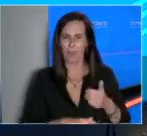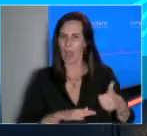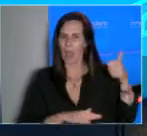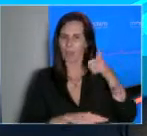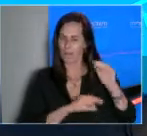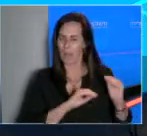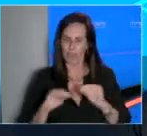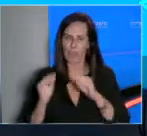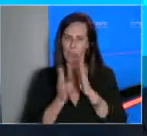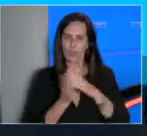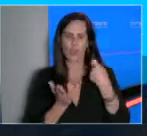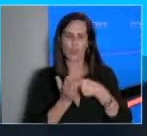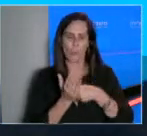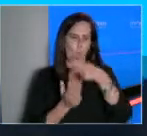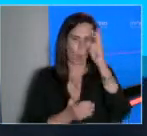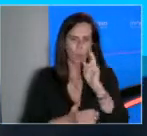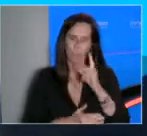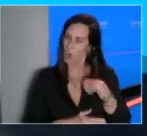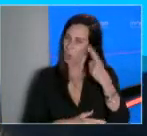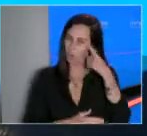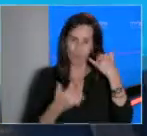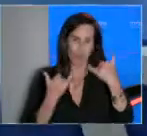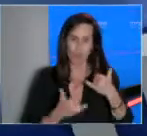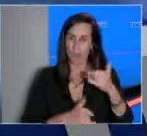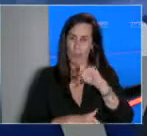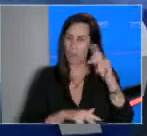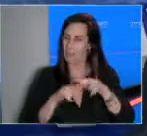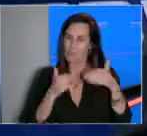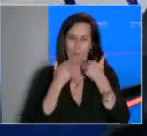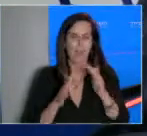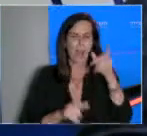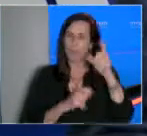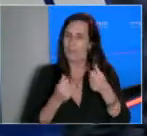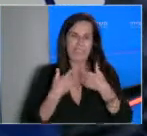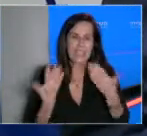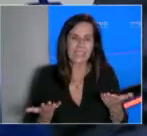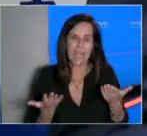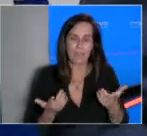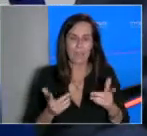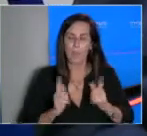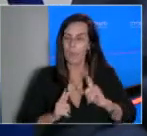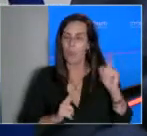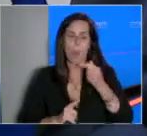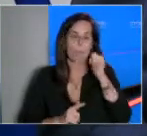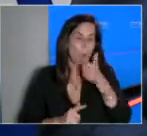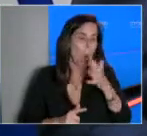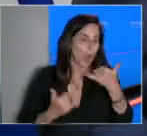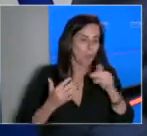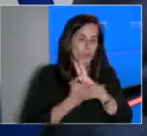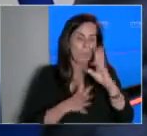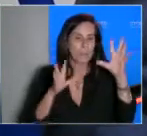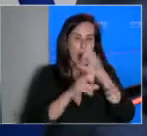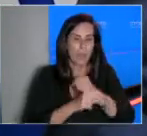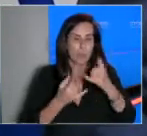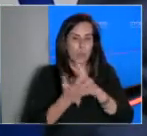המנכ״ל מעביר את הבקשה לתשלום מהורים, שאנחנו יודעים שעכשיו המדינה במצב קטסטרופלי, לאנשים אין כסף. נכון. מחכים כולם למחר או ליום ב-12